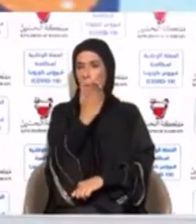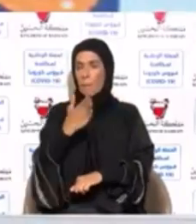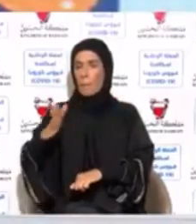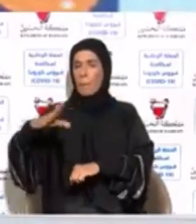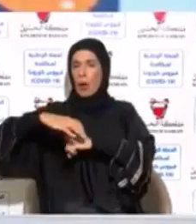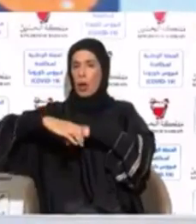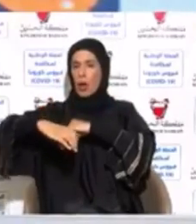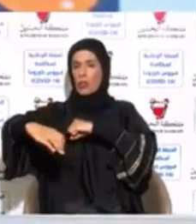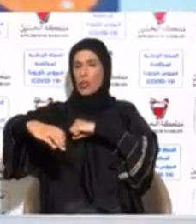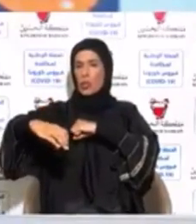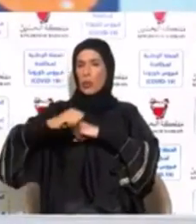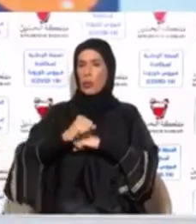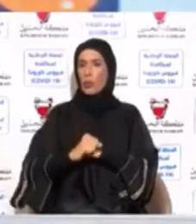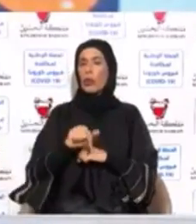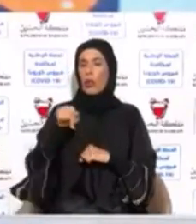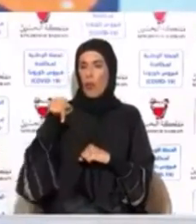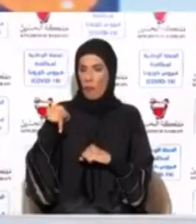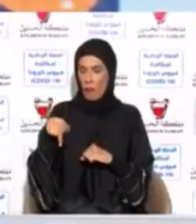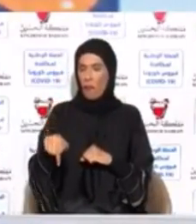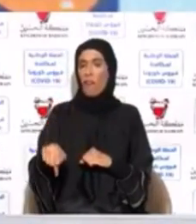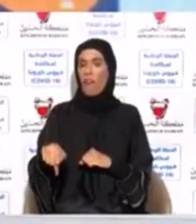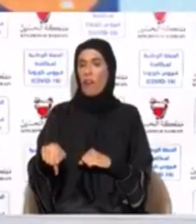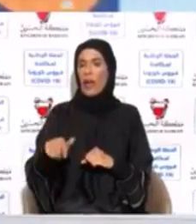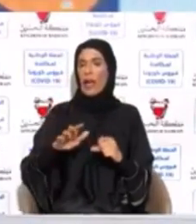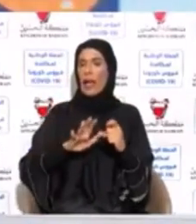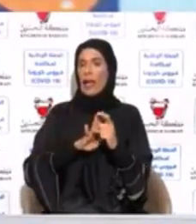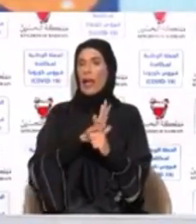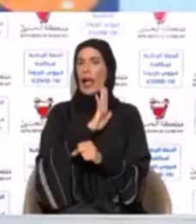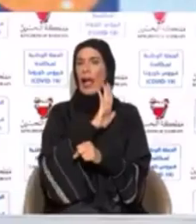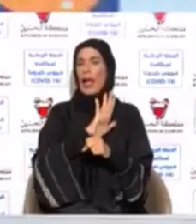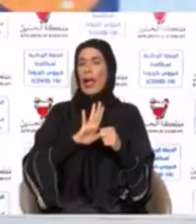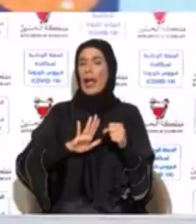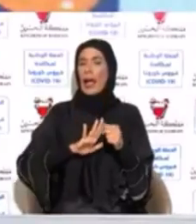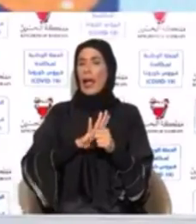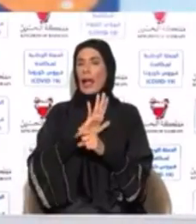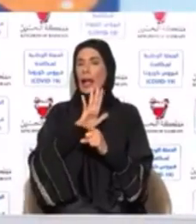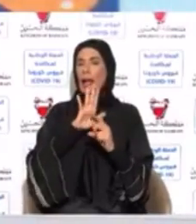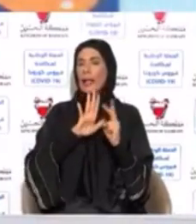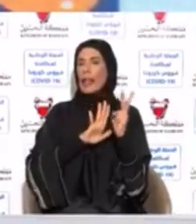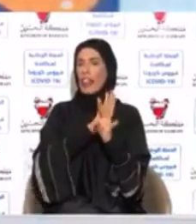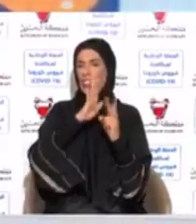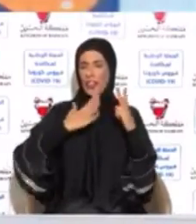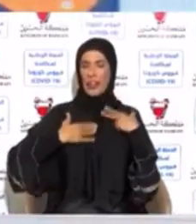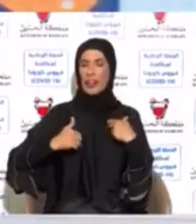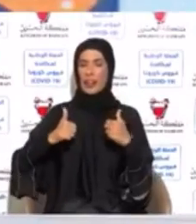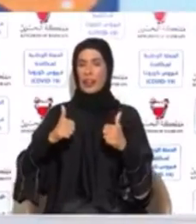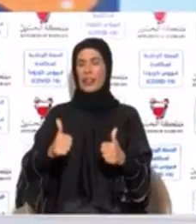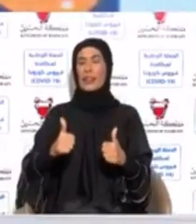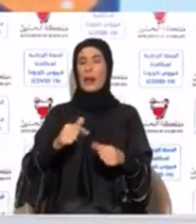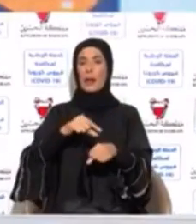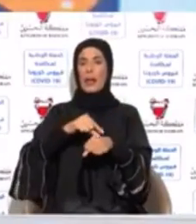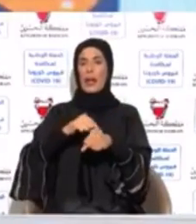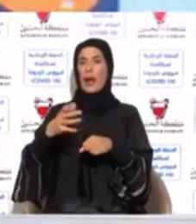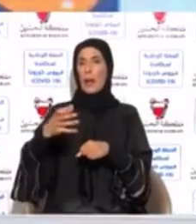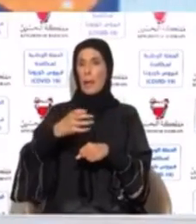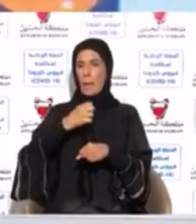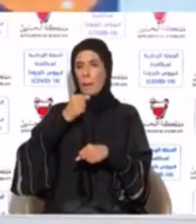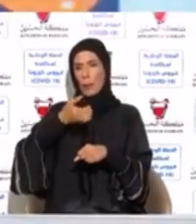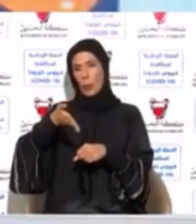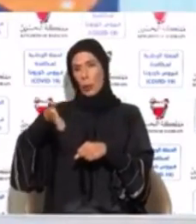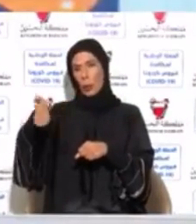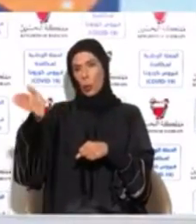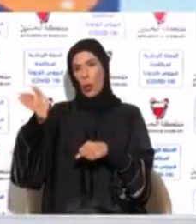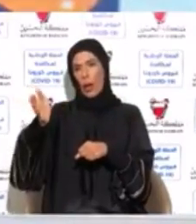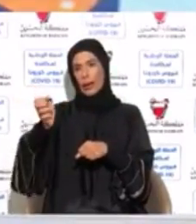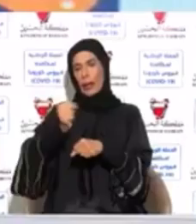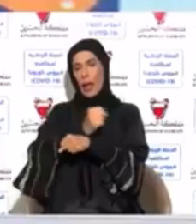عوارض تكون جانبية أو تكون هناك عوارض تأثر على الجسم بشكل عام أو عوارض تخلي الإنسان يحتاج دخول إلى